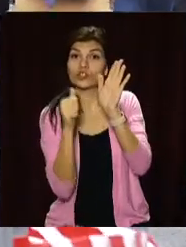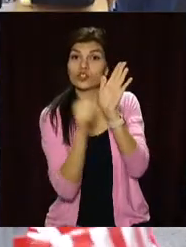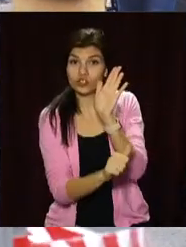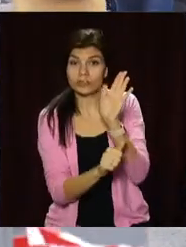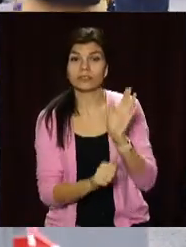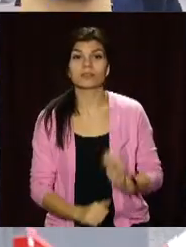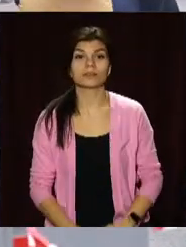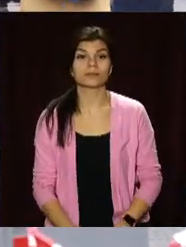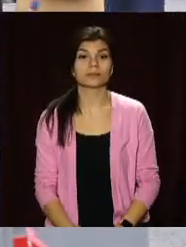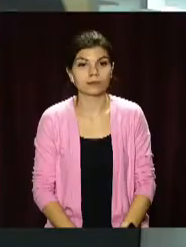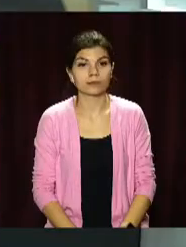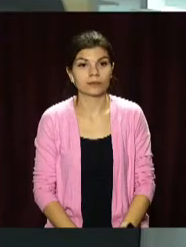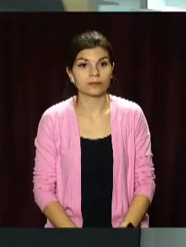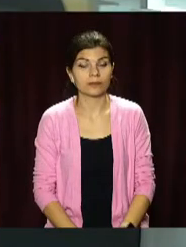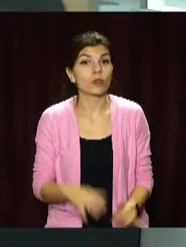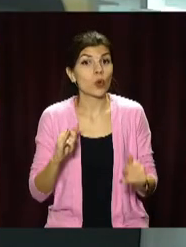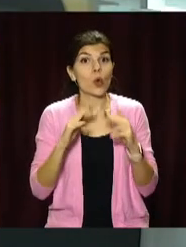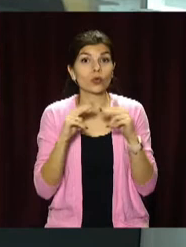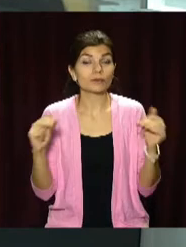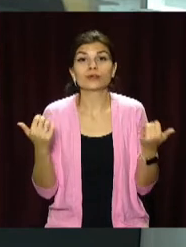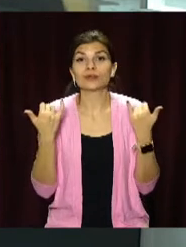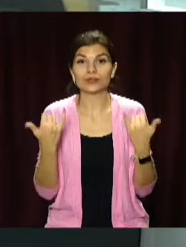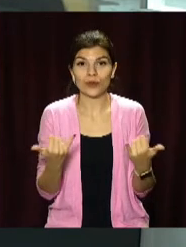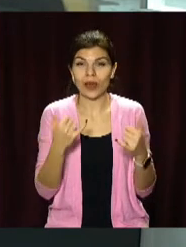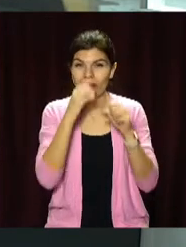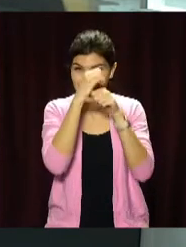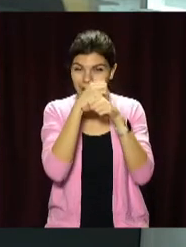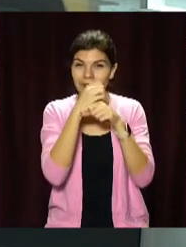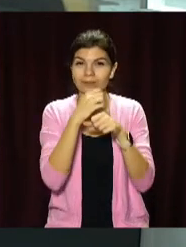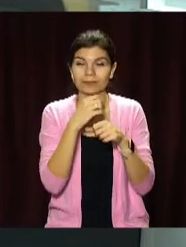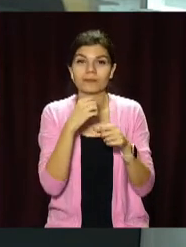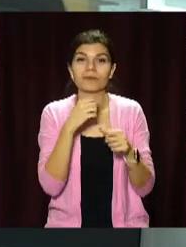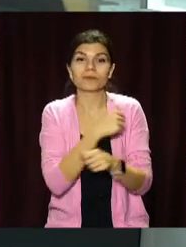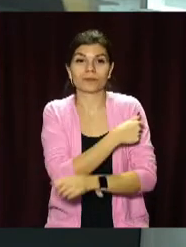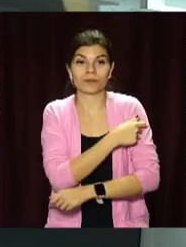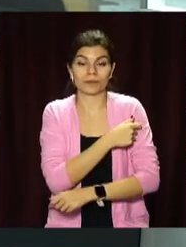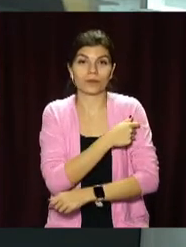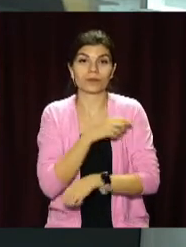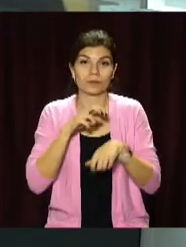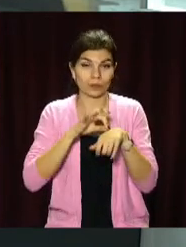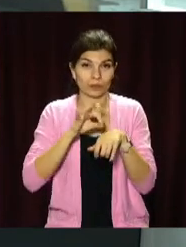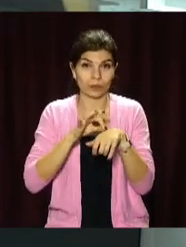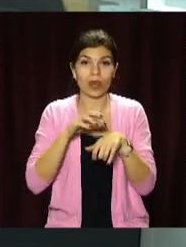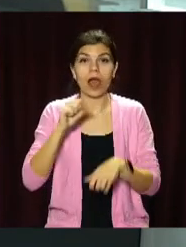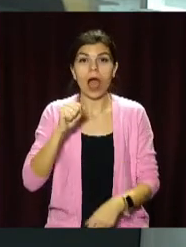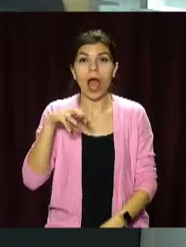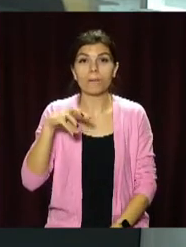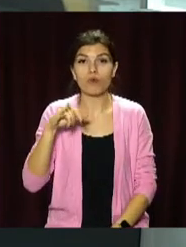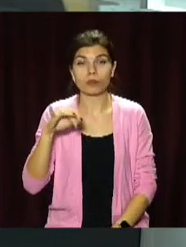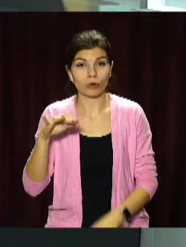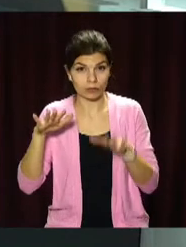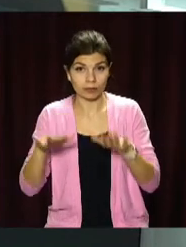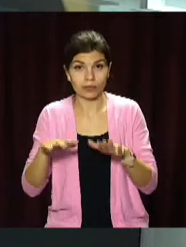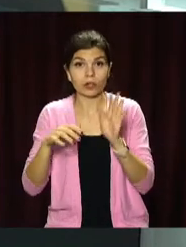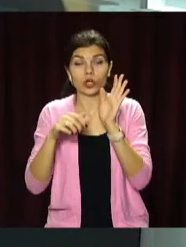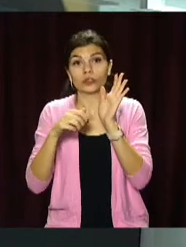12860. У Дніпрі ж сьогодні на амбулаторному лікуванні понад 6 тисяч хворих на ковід, а в стаціонарах більш